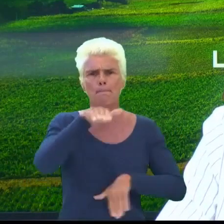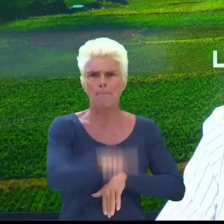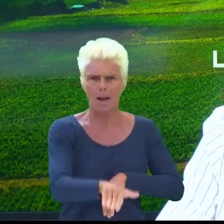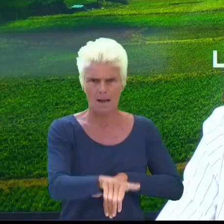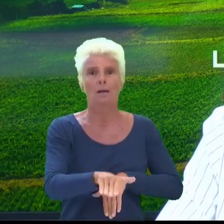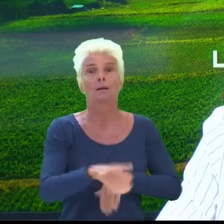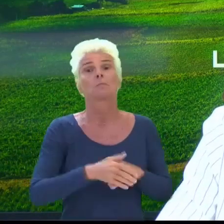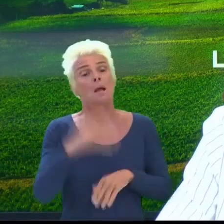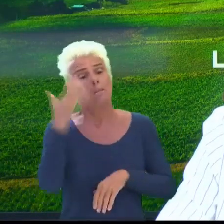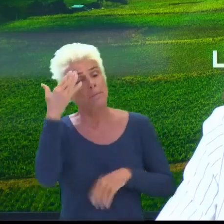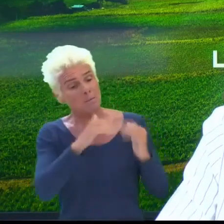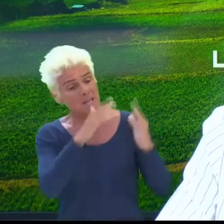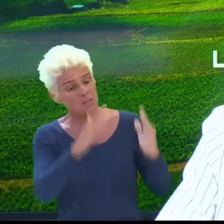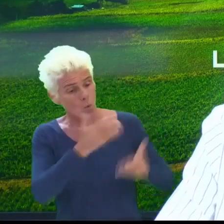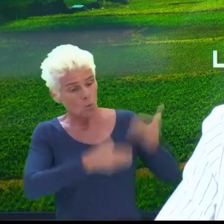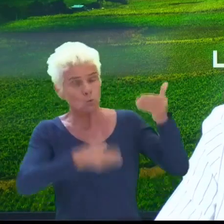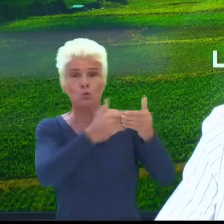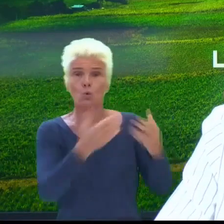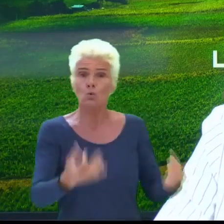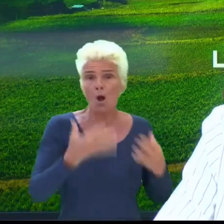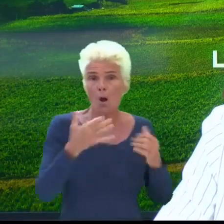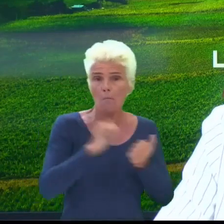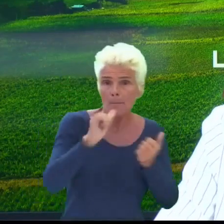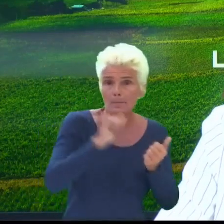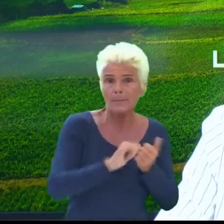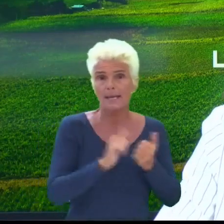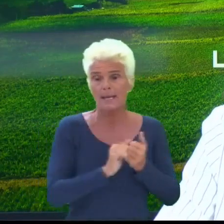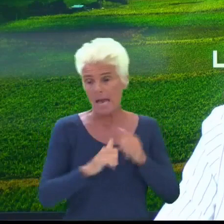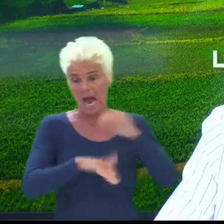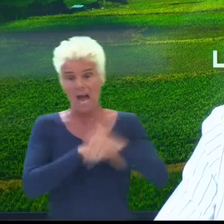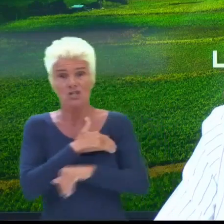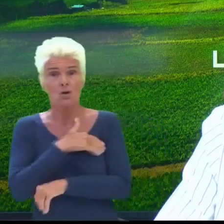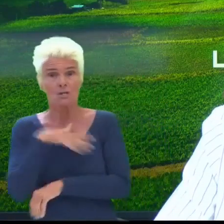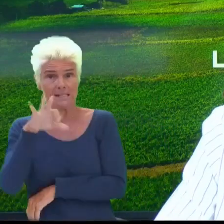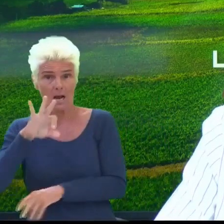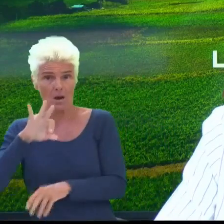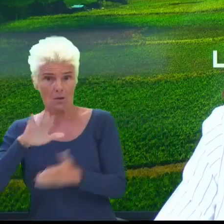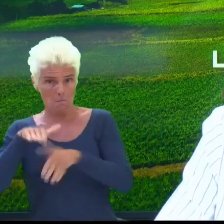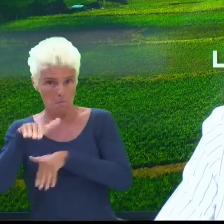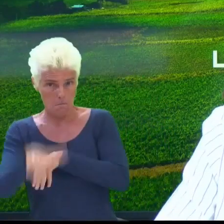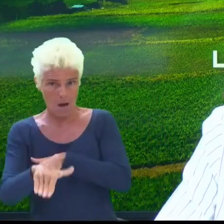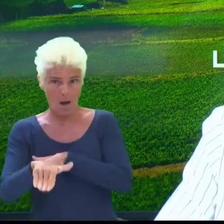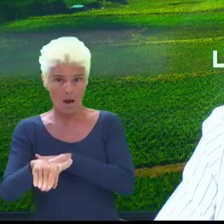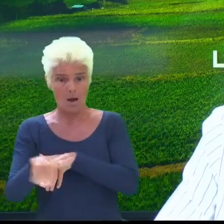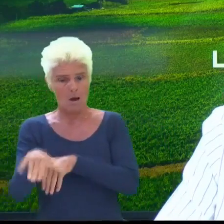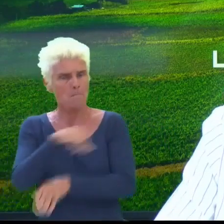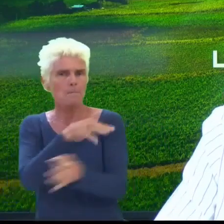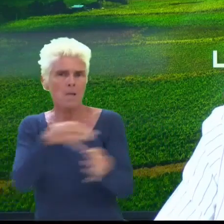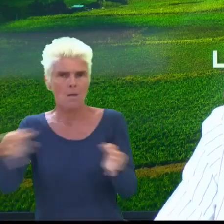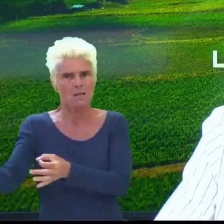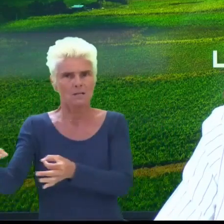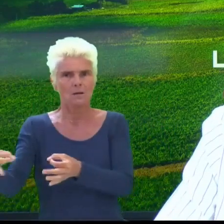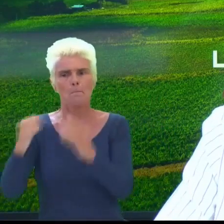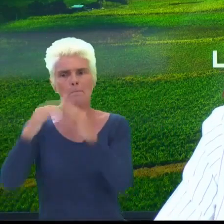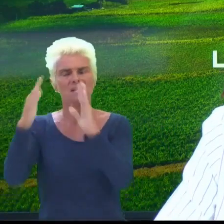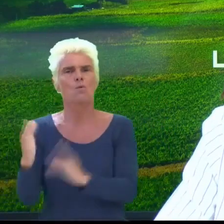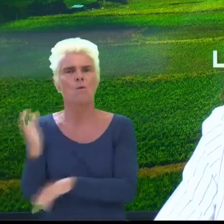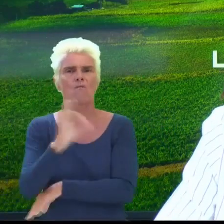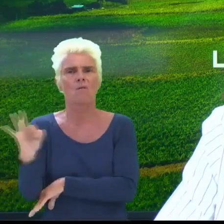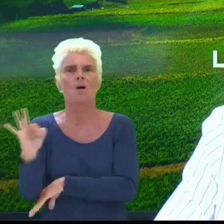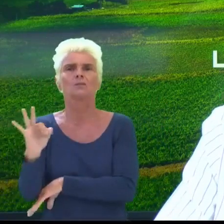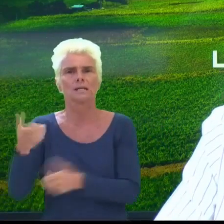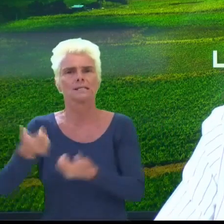régularisation foncière l'Agence des 50 pas de Guadeloupe a ouvert une permanence à la maison France service